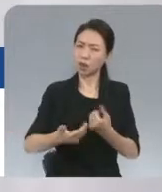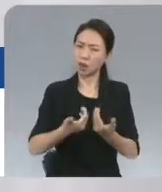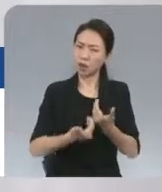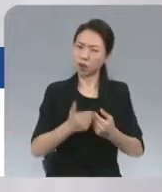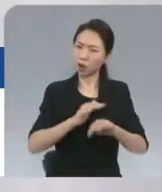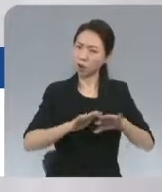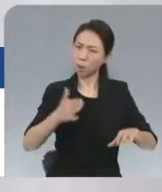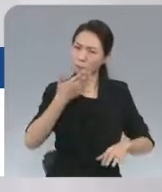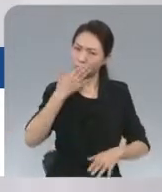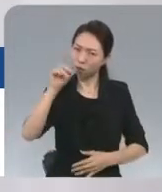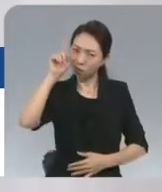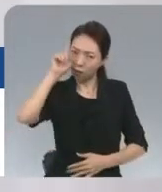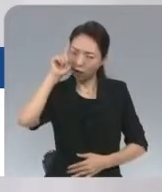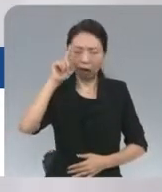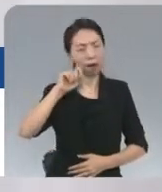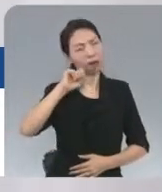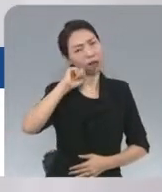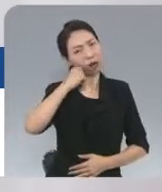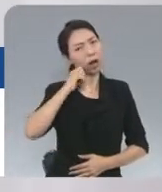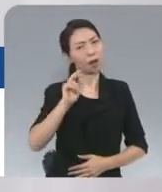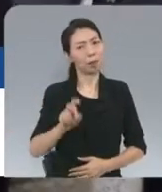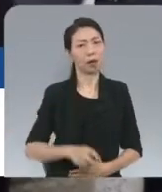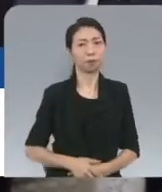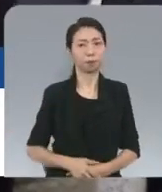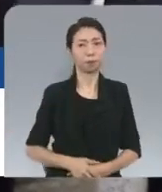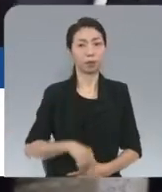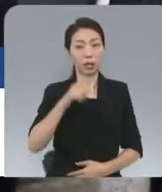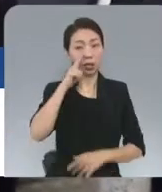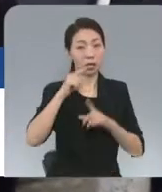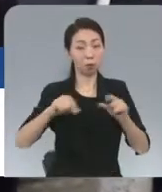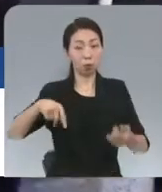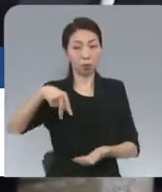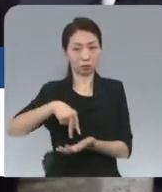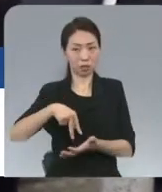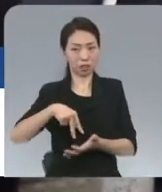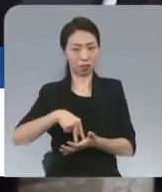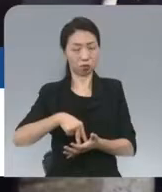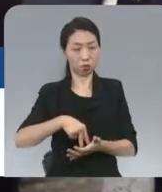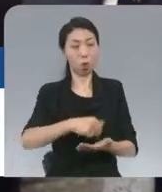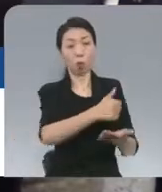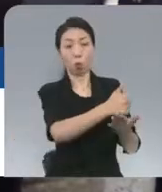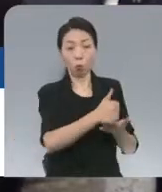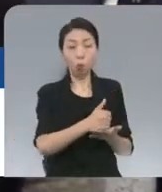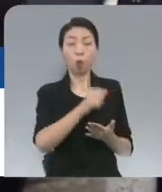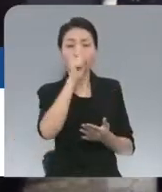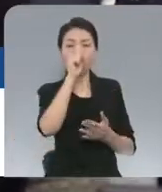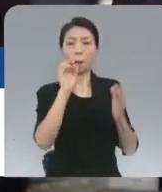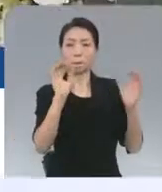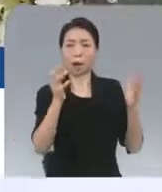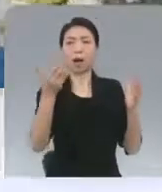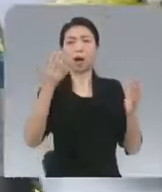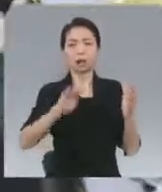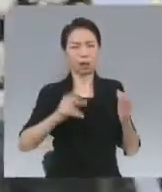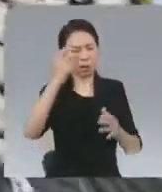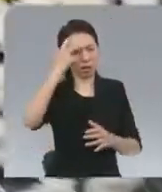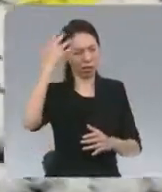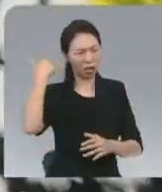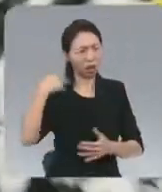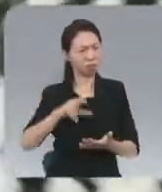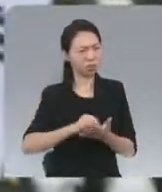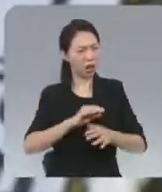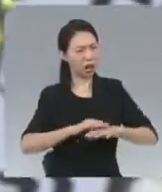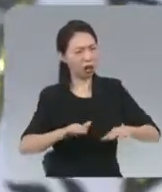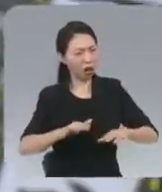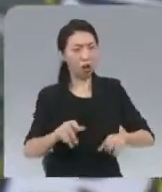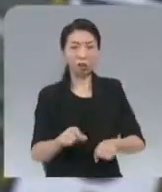thắng Áp đảo trong cuộc bầu cử Thượng viện đang dự báo về việc xúc tiến cải cách hiến pháp một di sản của Thủ tướng Abe do đó có phân